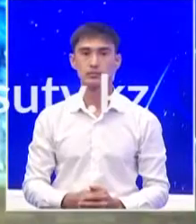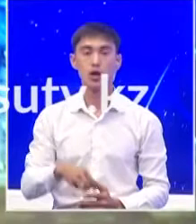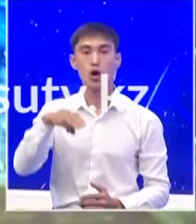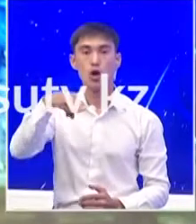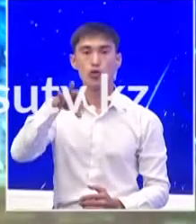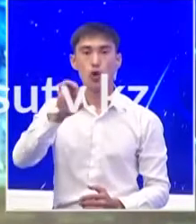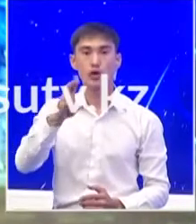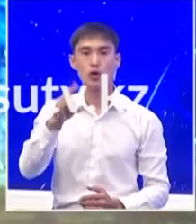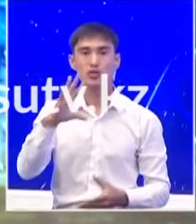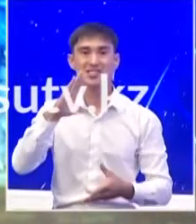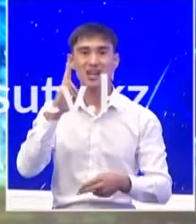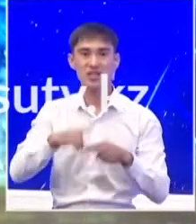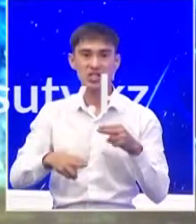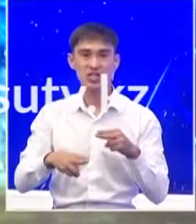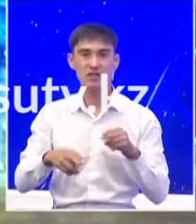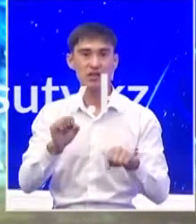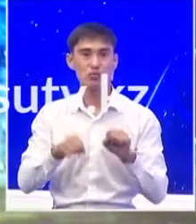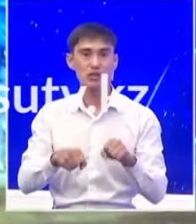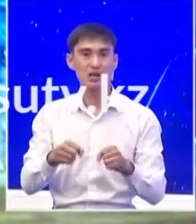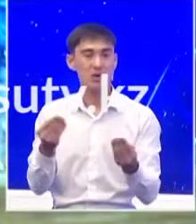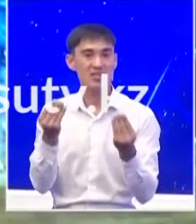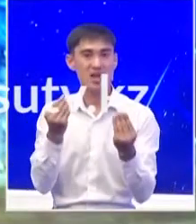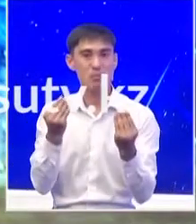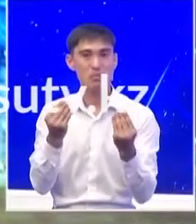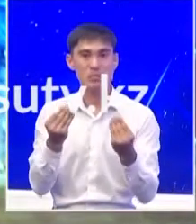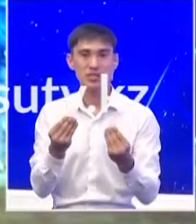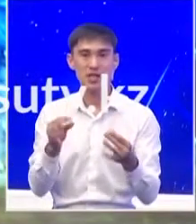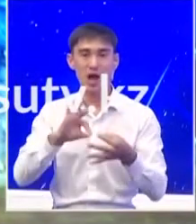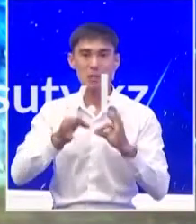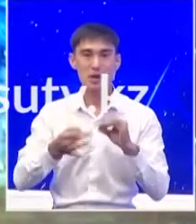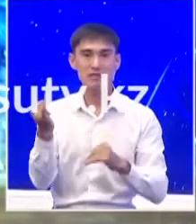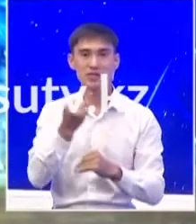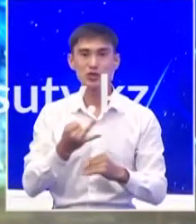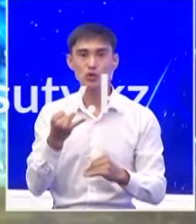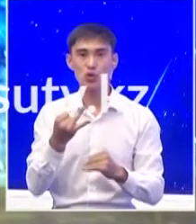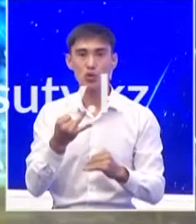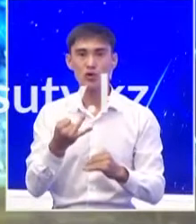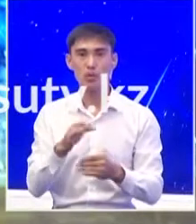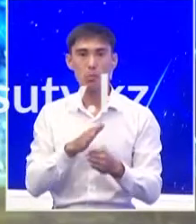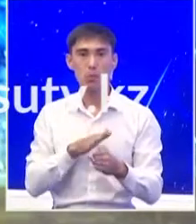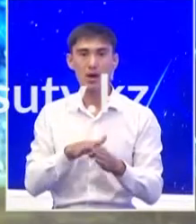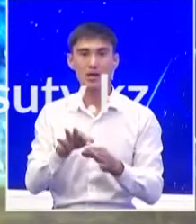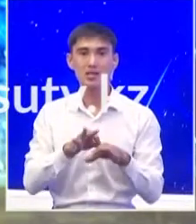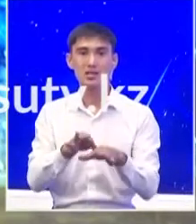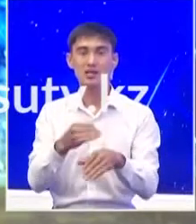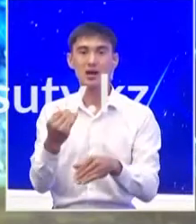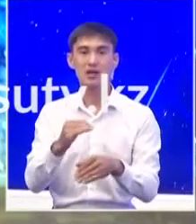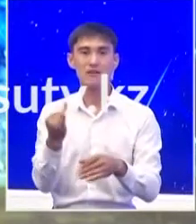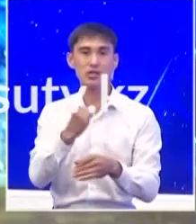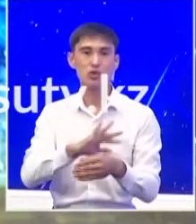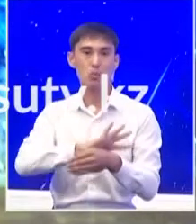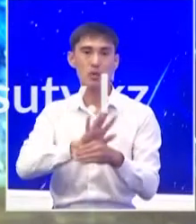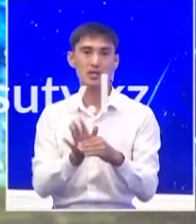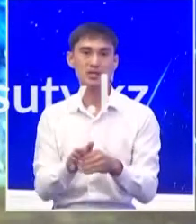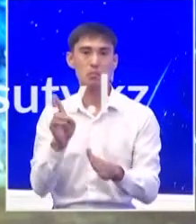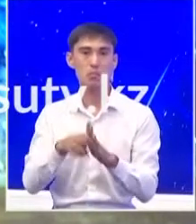В Токио завершилась, возможно, самая необычная Олимпиада в истории. Проходила она в условиях пандемии коронавируса, без реальных